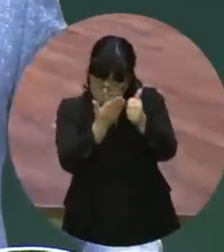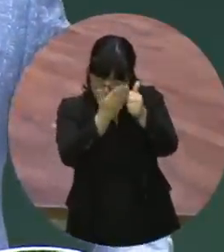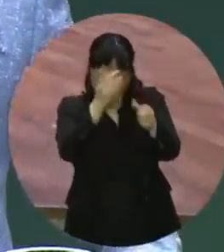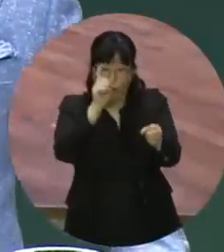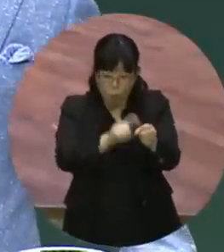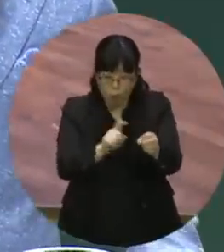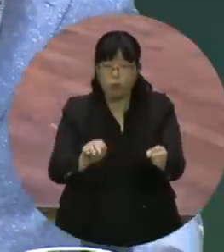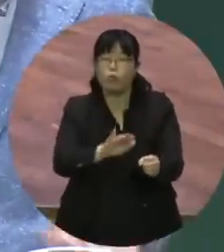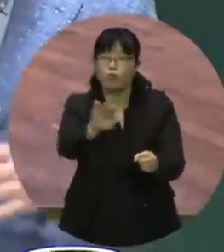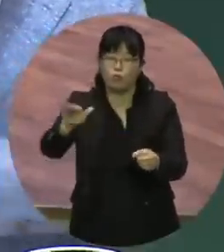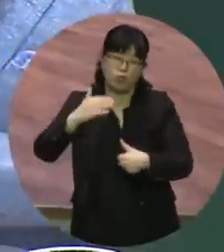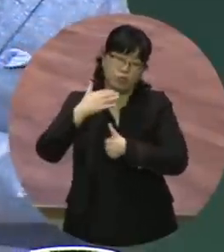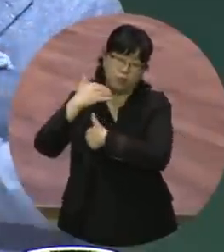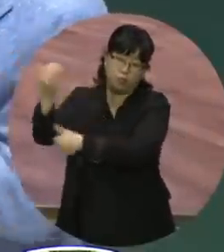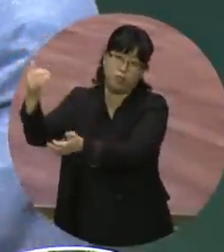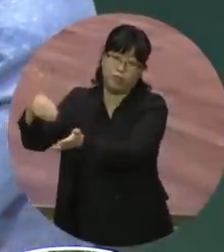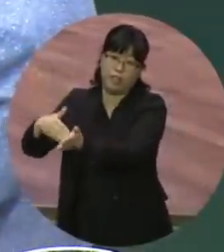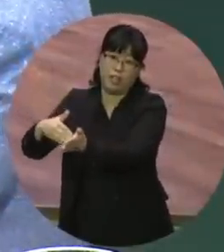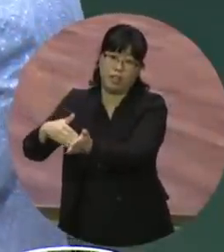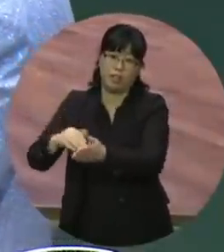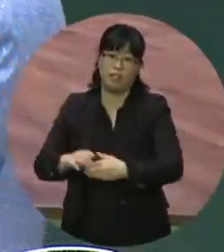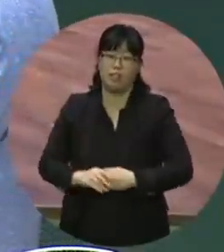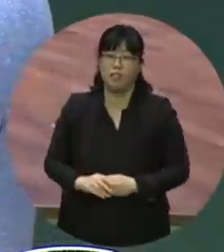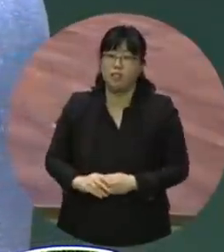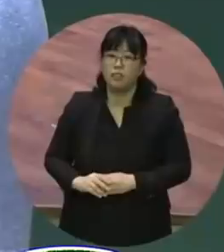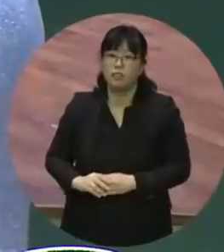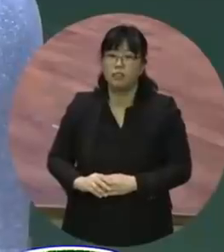후대들에게 언약을 전달하라고. 자, 결론.